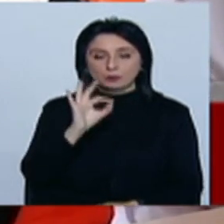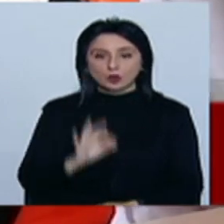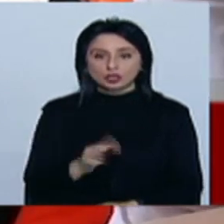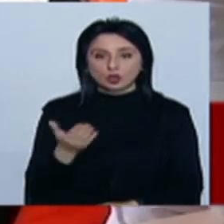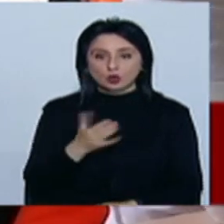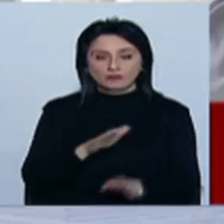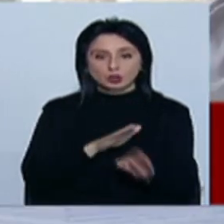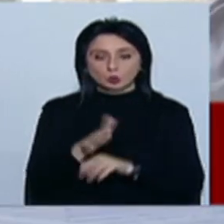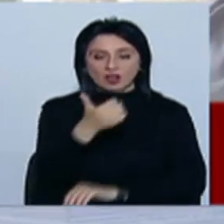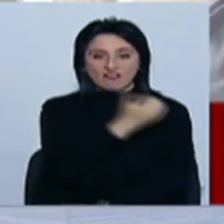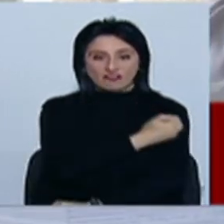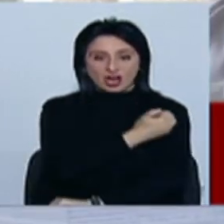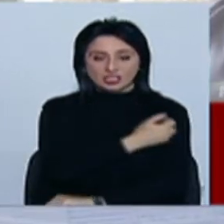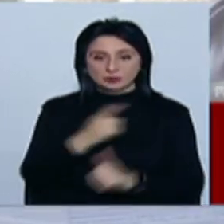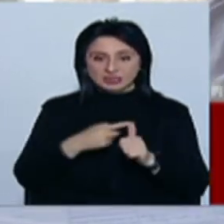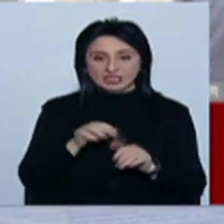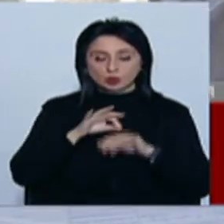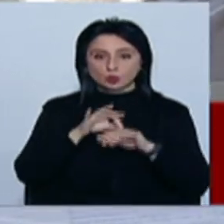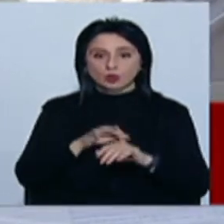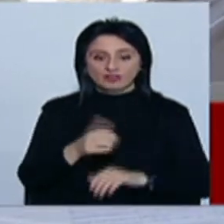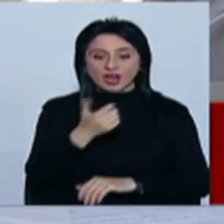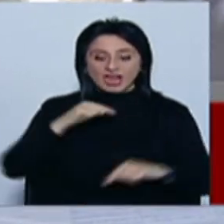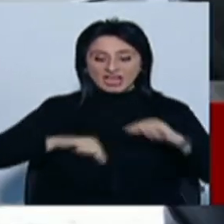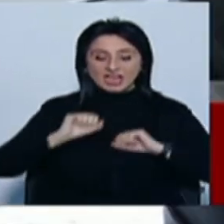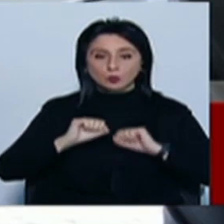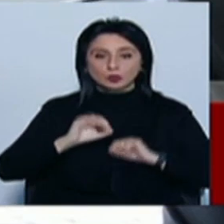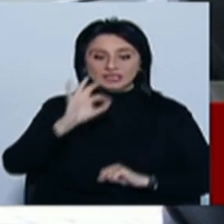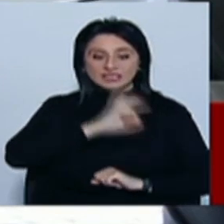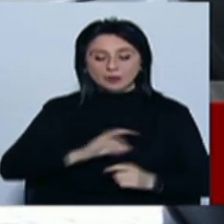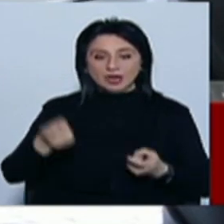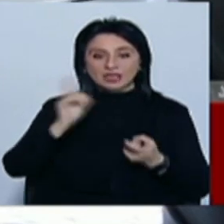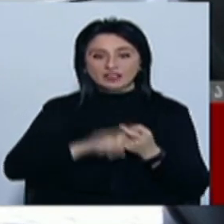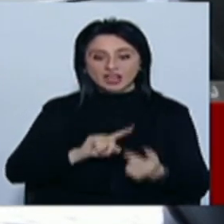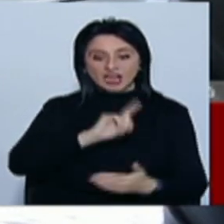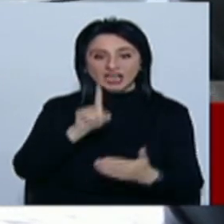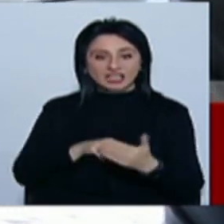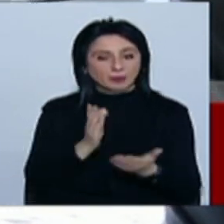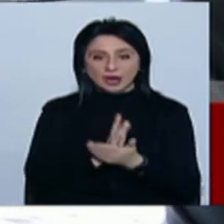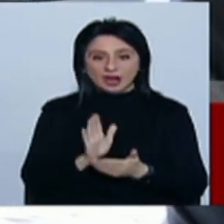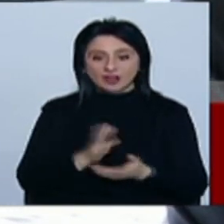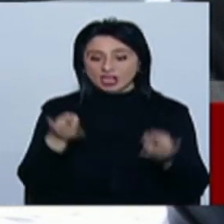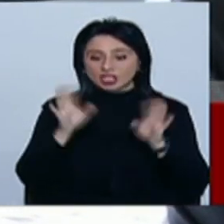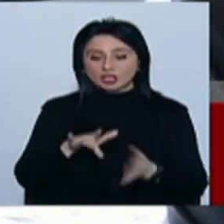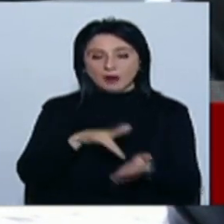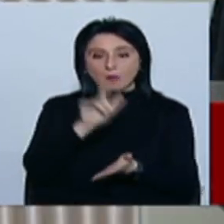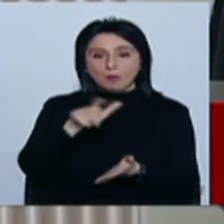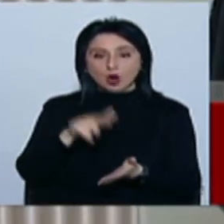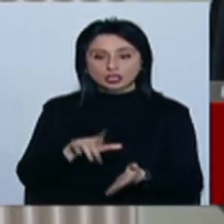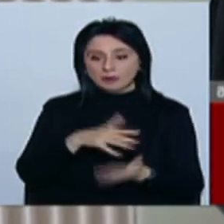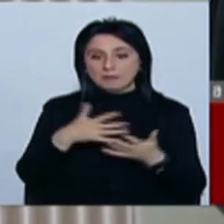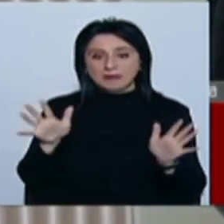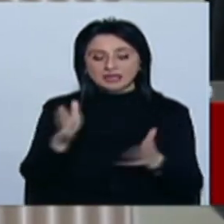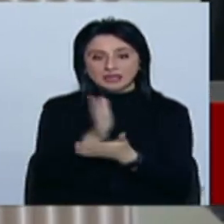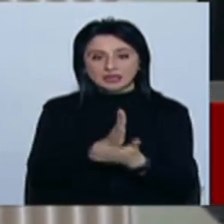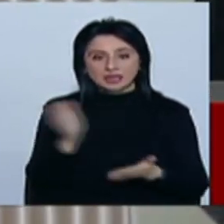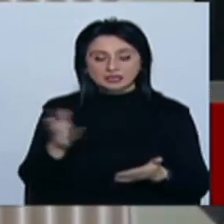34.4%-ს, რომელიც სრულად ვაქცინირებული სტატუსს ატარებს, იმუნიზაციის სარგებელთან დაკავშირებით კითხვები არ აქვს. თუმცა რჩება მოსახლეობის გაცილებით